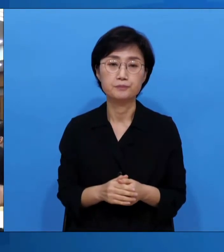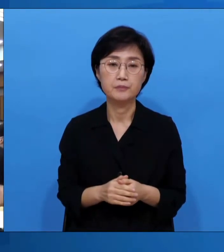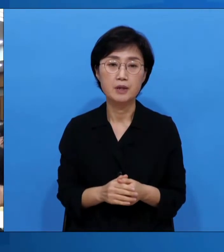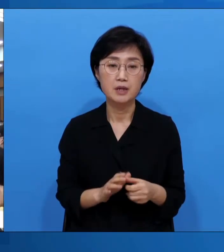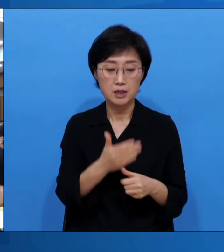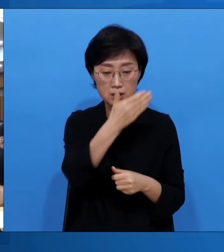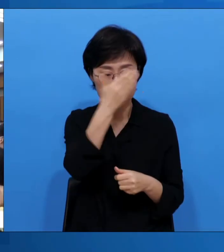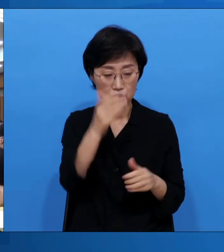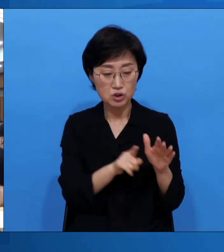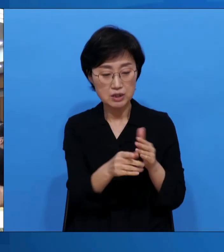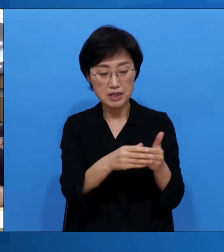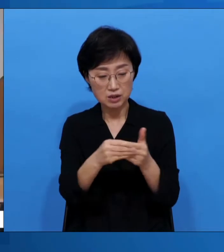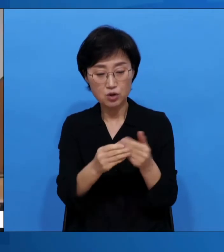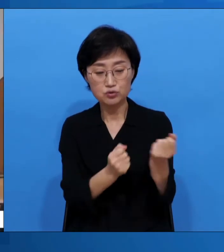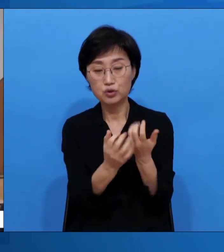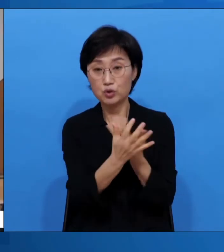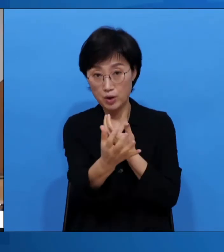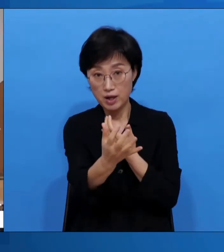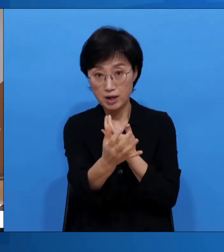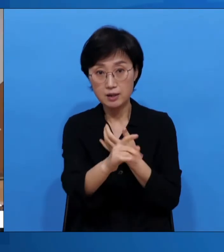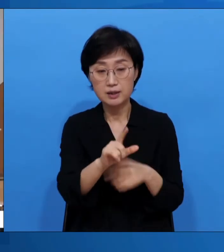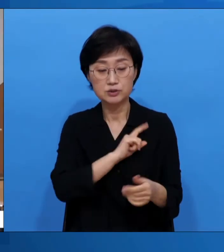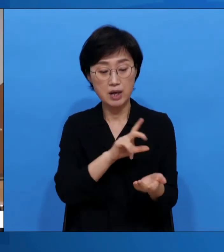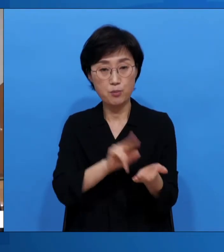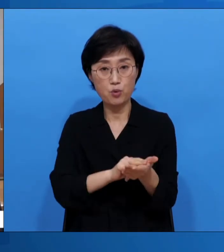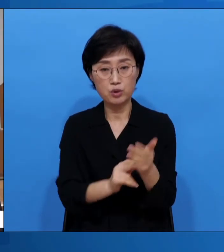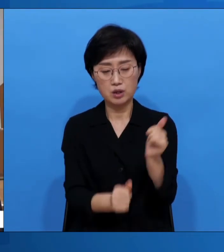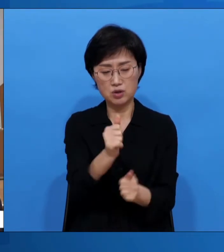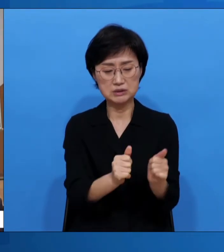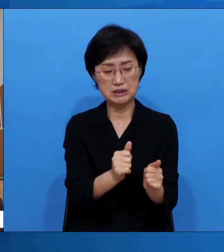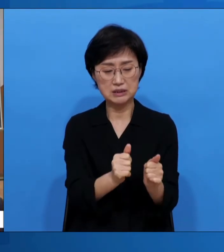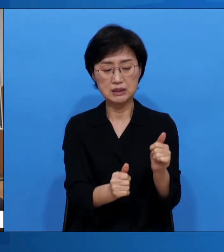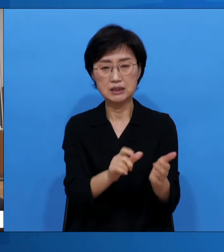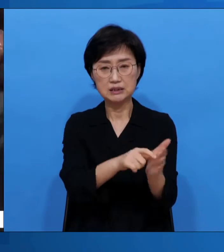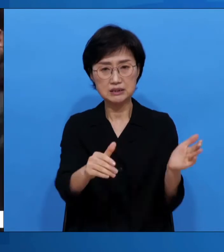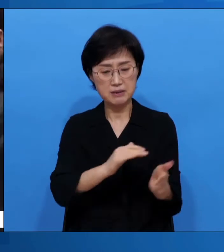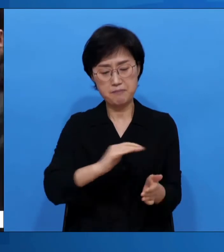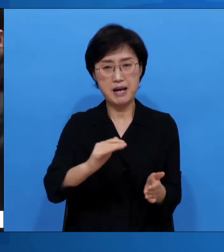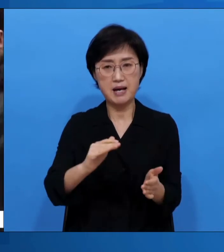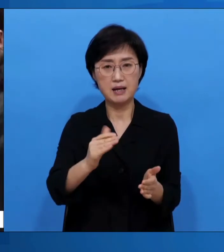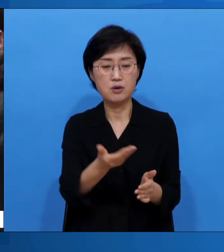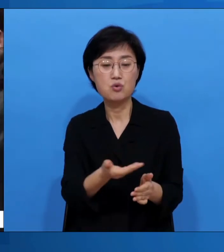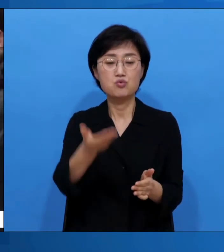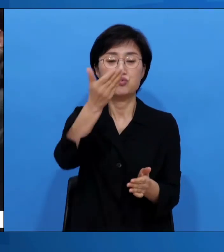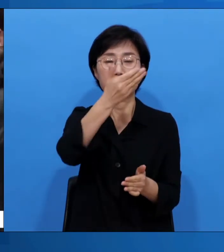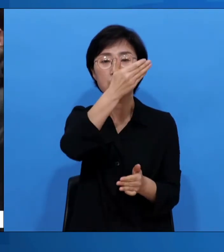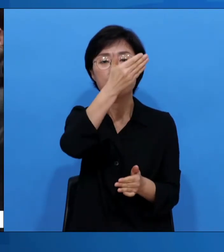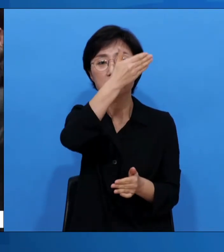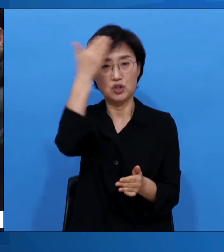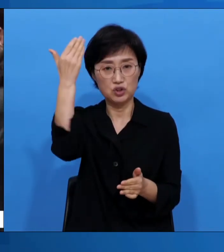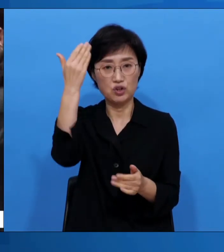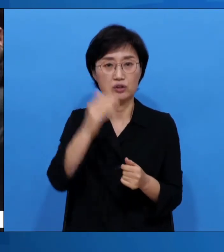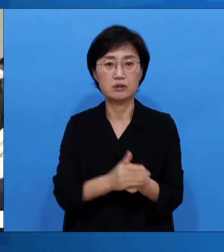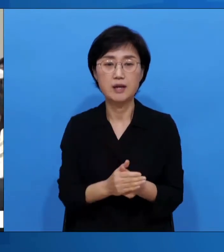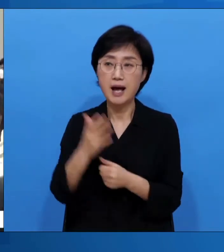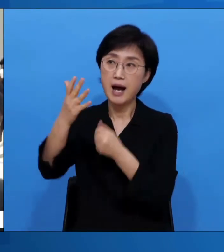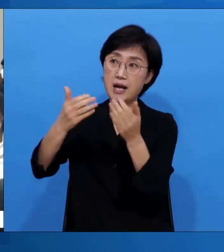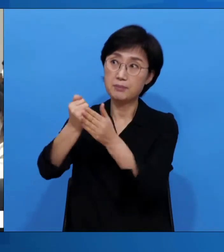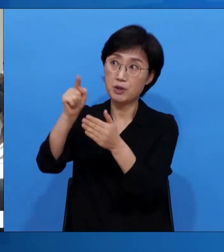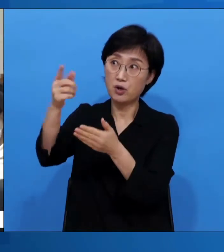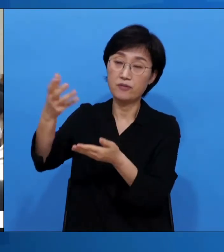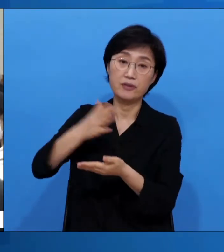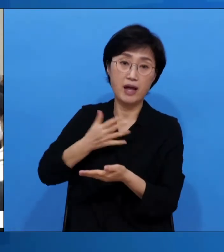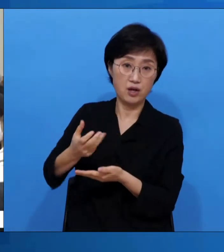세계 청년 리더 수련회는 경쟁 시대를 넘어선 청년이란 주제로 열려 1강 하나님의 것을 내 것으로,